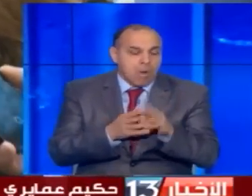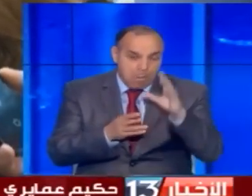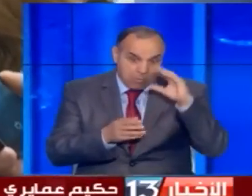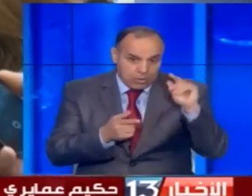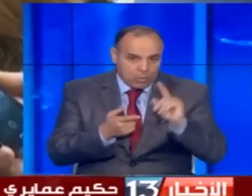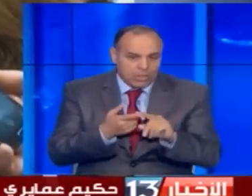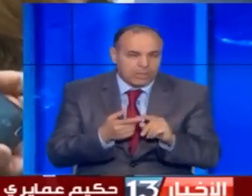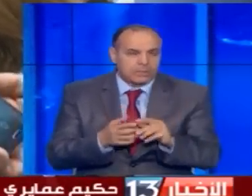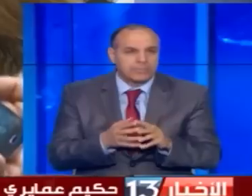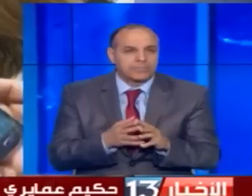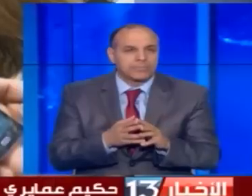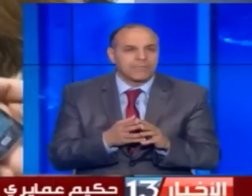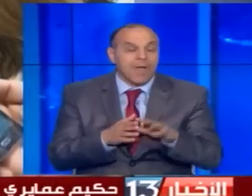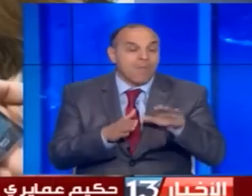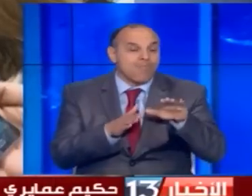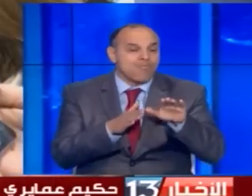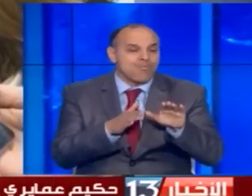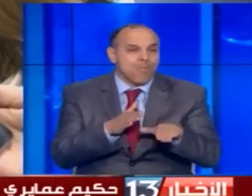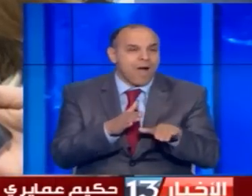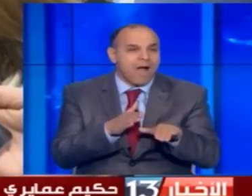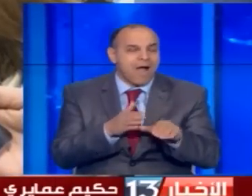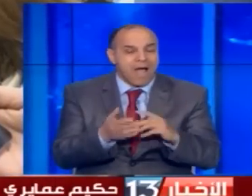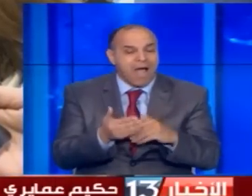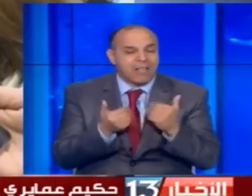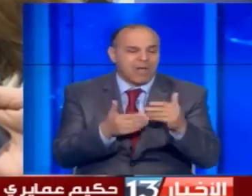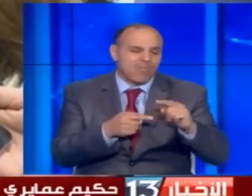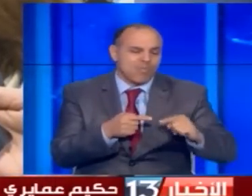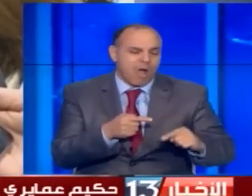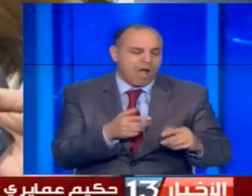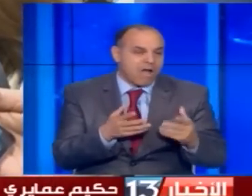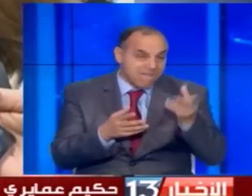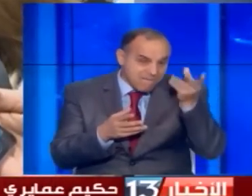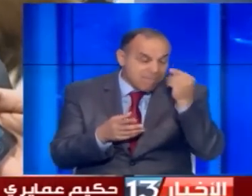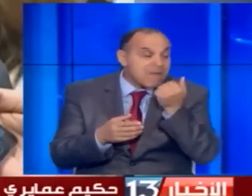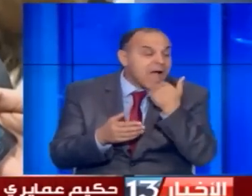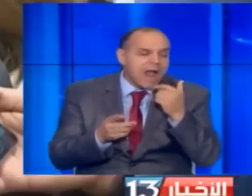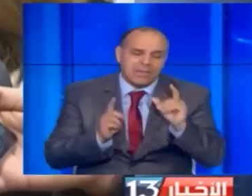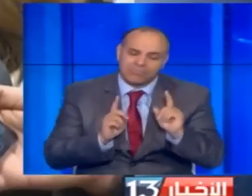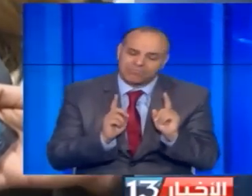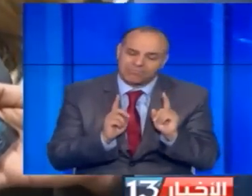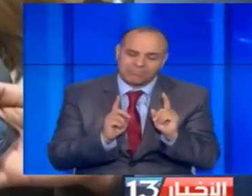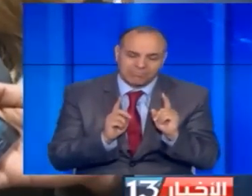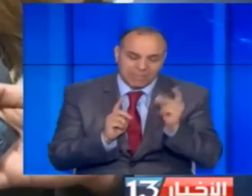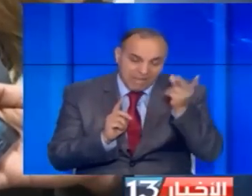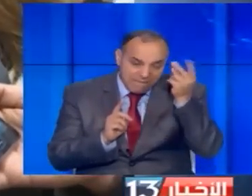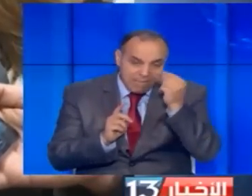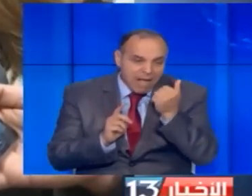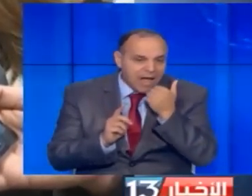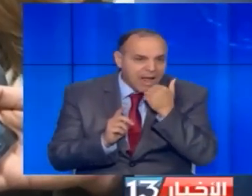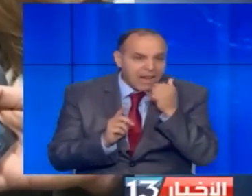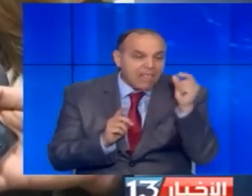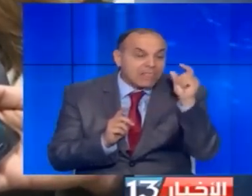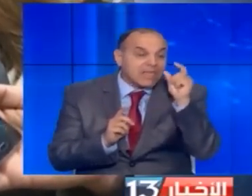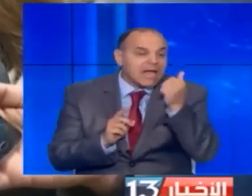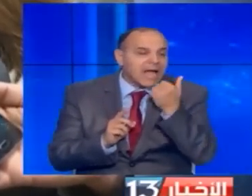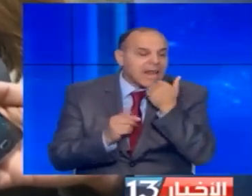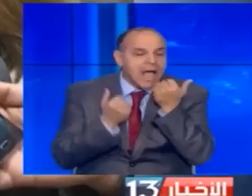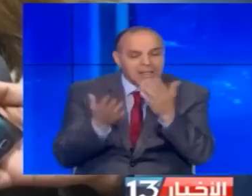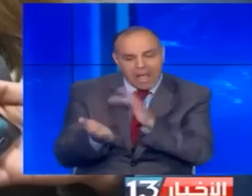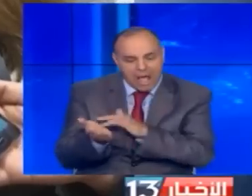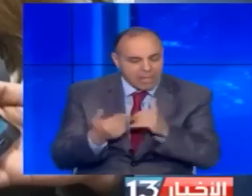يقول أنه انخفاض عدد المتبرعين مرده هو الفهم المغلوط، الفهم الديني المغلوط لتبرع